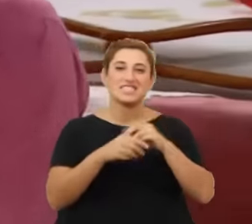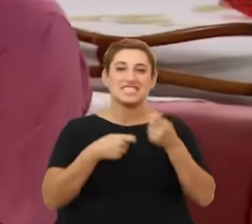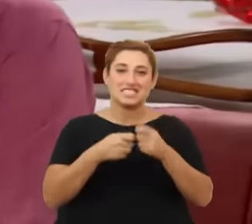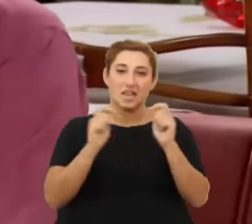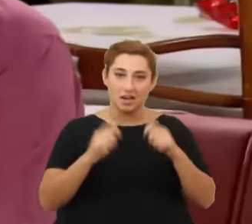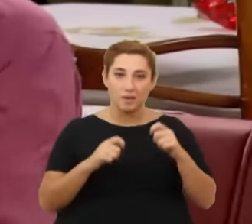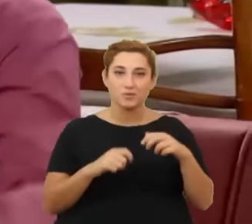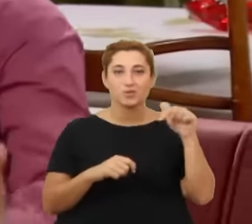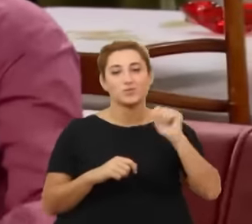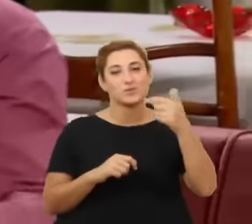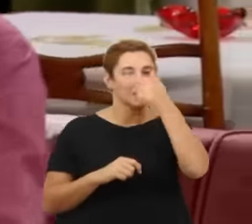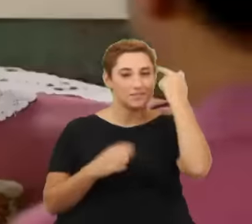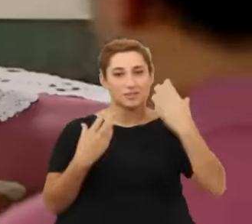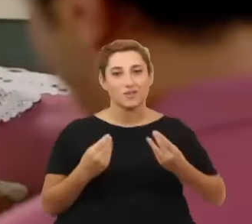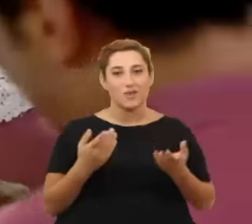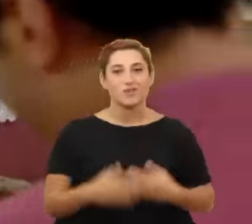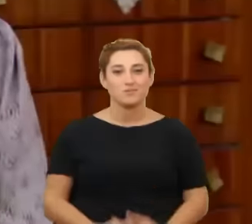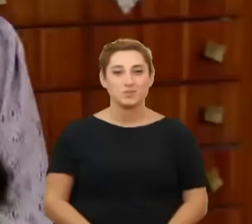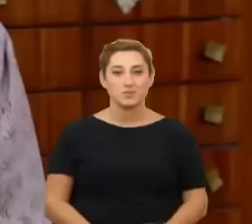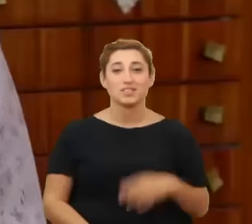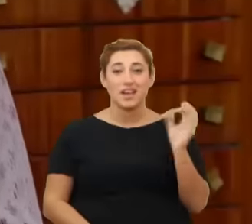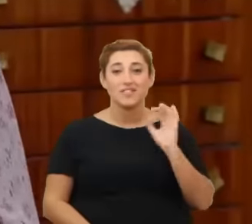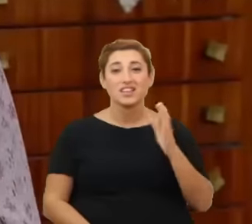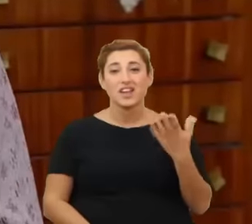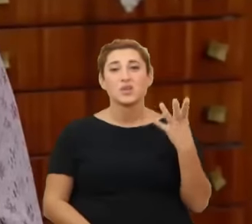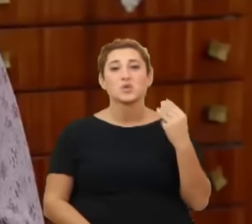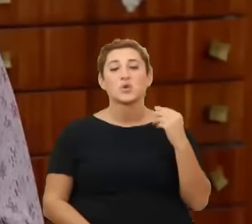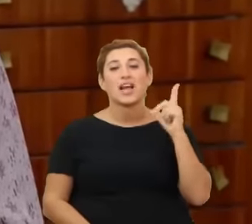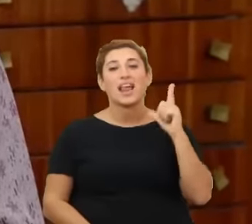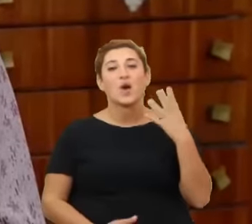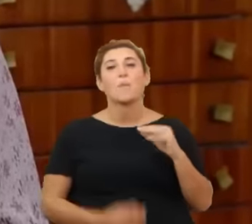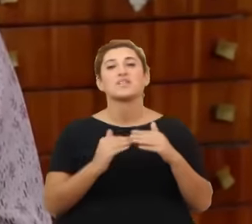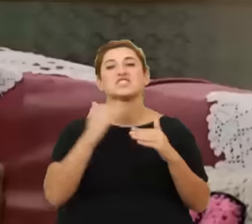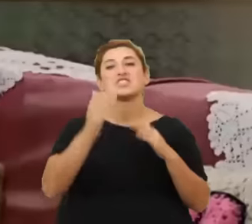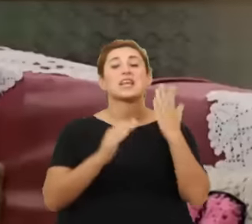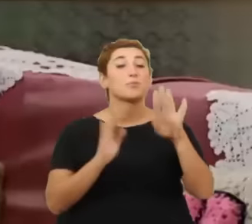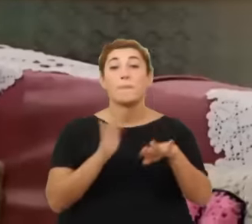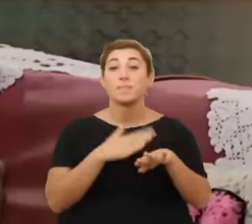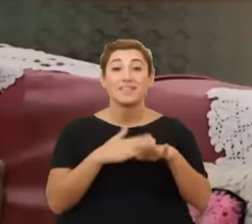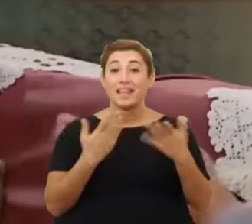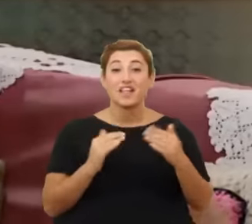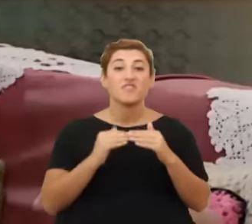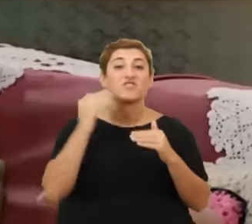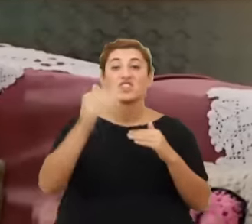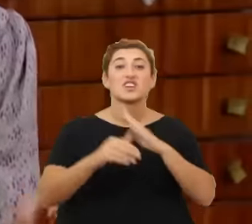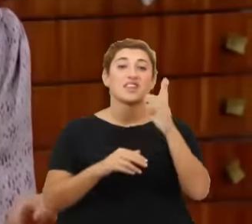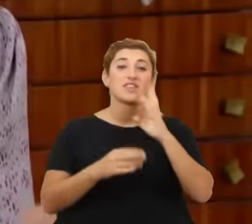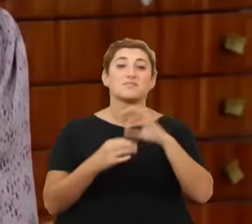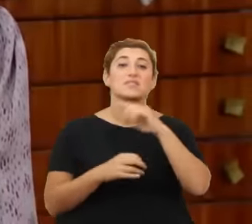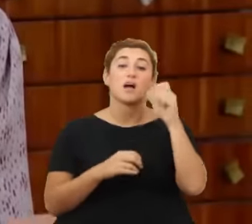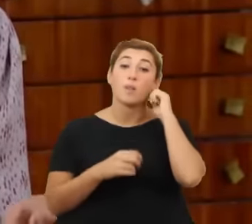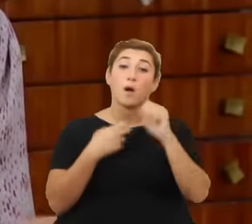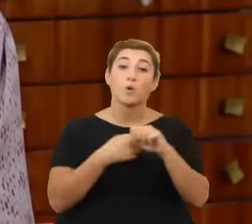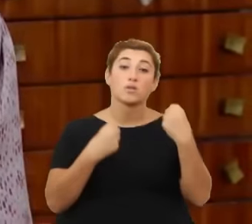ısrar edince bugüne kısmetmiş. Evet, yani çok gerekmedikçe çıkmıyorum. Neden? Dışarıda efendim insanlara